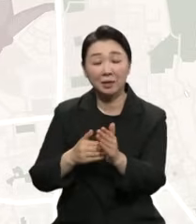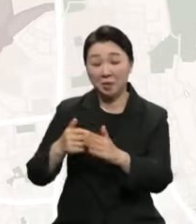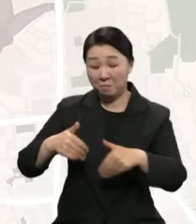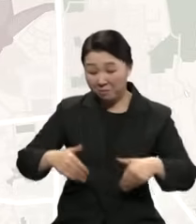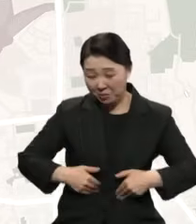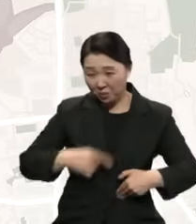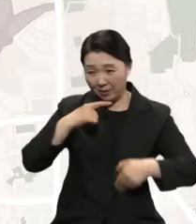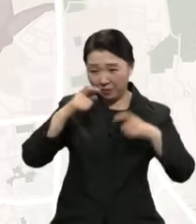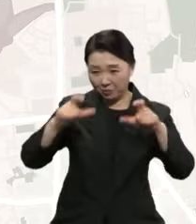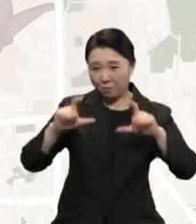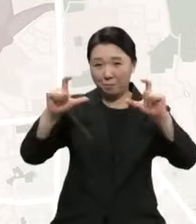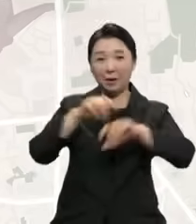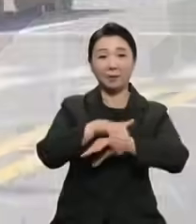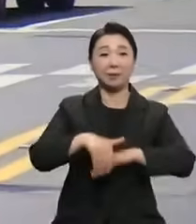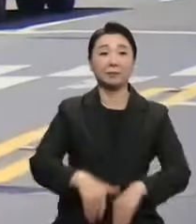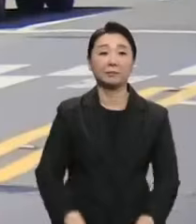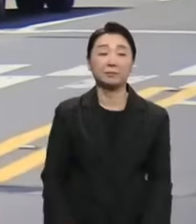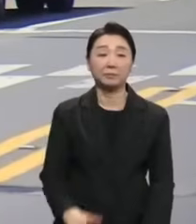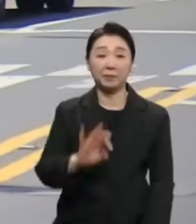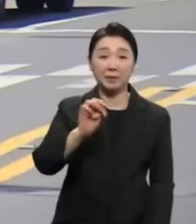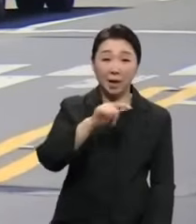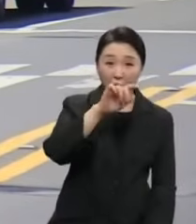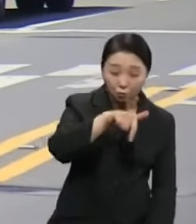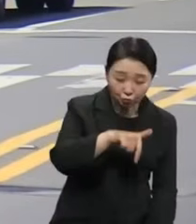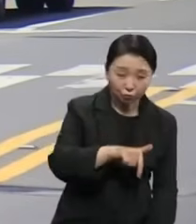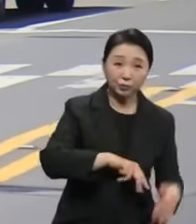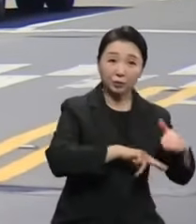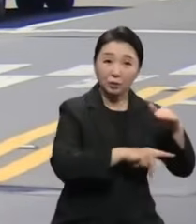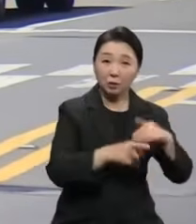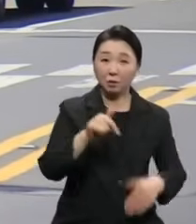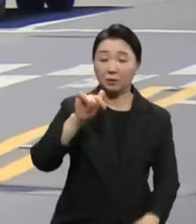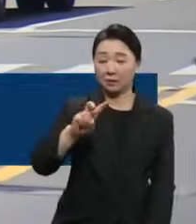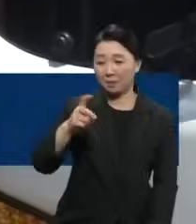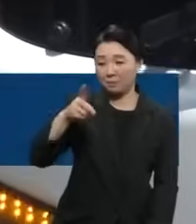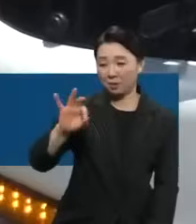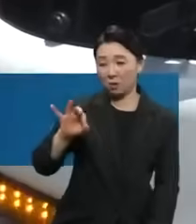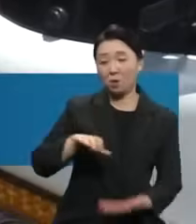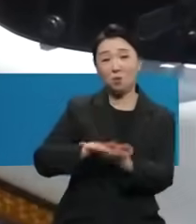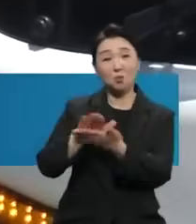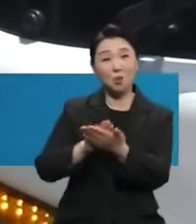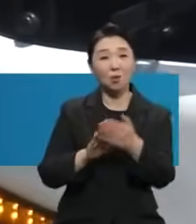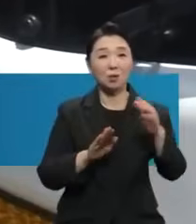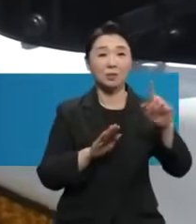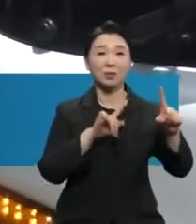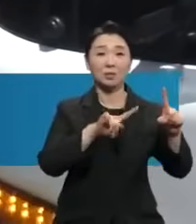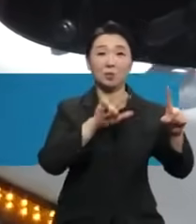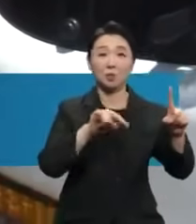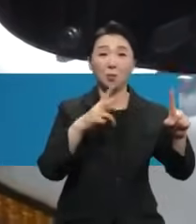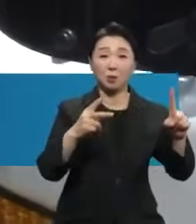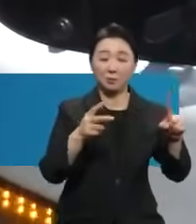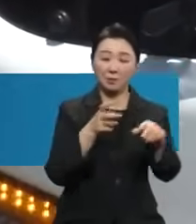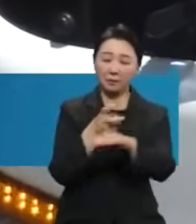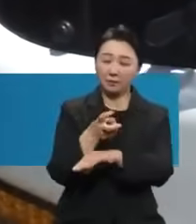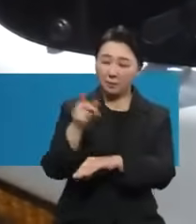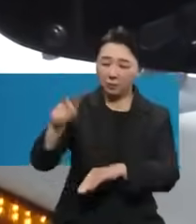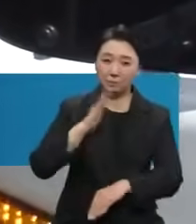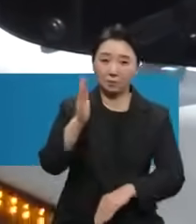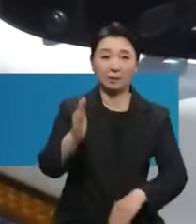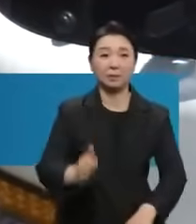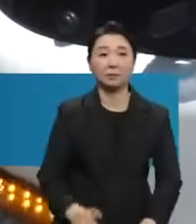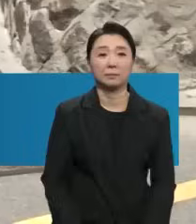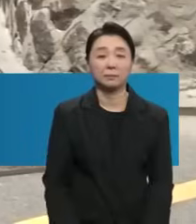설정하겠다고 했습니다. 안국역에서 삼청공원까지 약 1.5km 거리엔 관광버스의 통행도